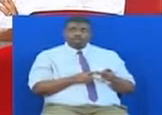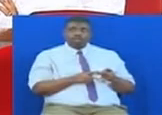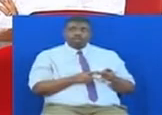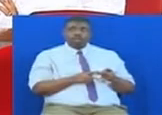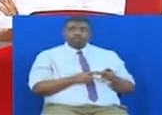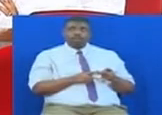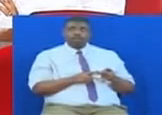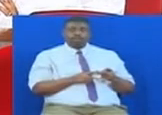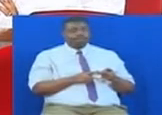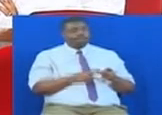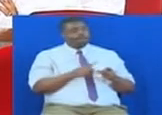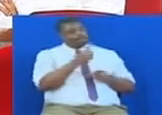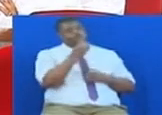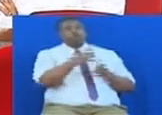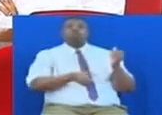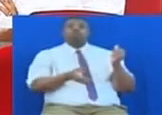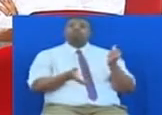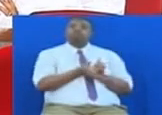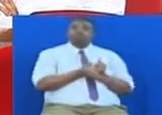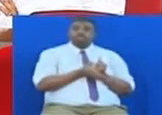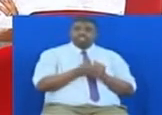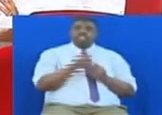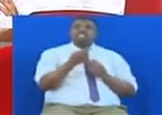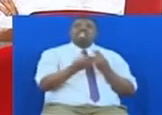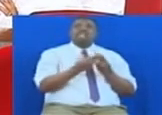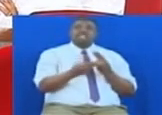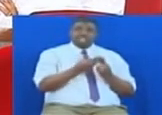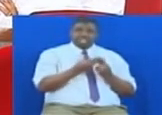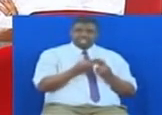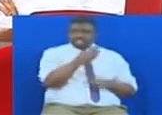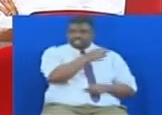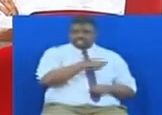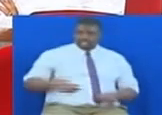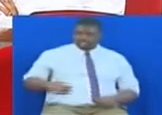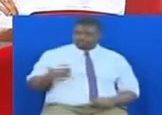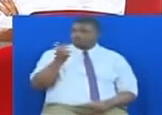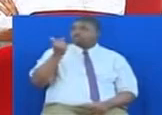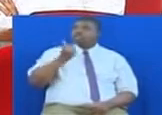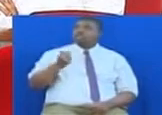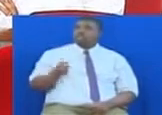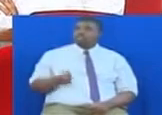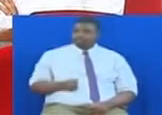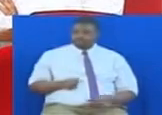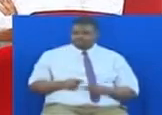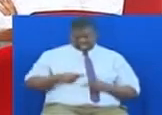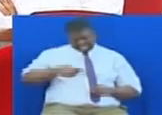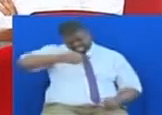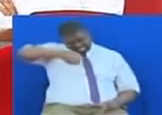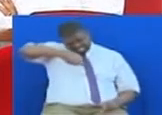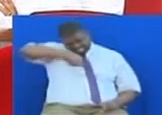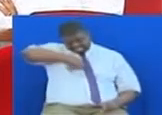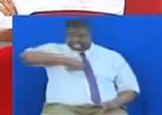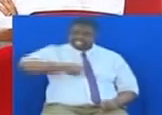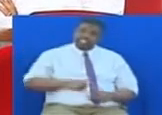Pombe Joseph Magufuli, daktari, rais wa Jamhuri ya Muungano wa Tanzania. Sisi